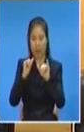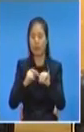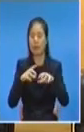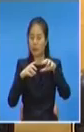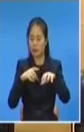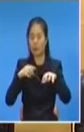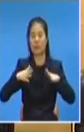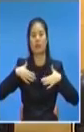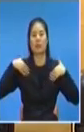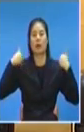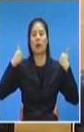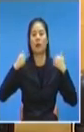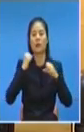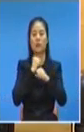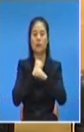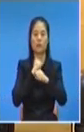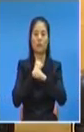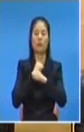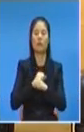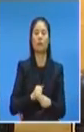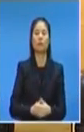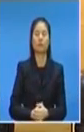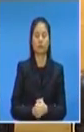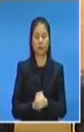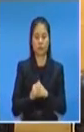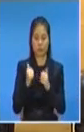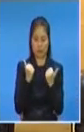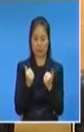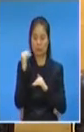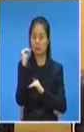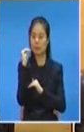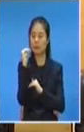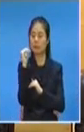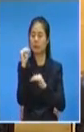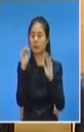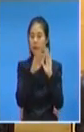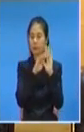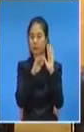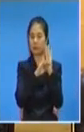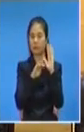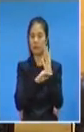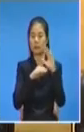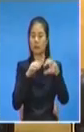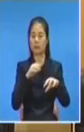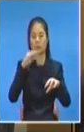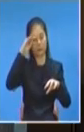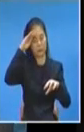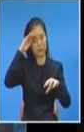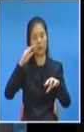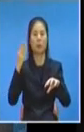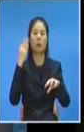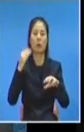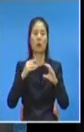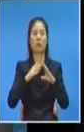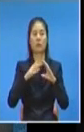ยจึงได้กำหนดเป็นชั้นของสถานีตำรวจเดิมจะกำหนดเป็น3ชั้นนะ